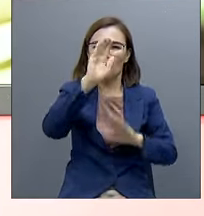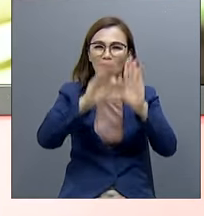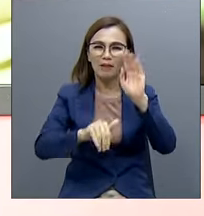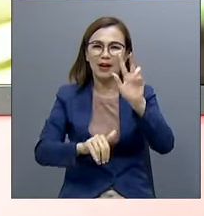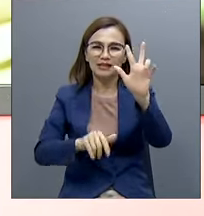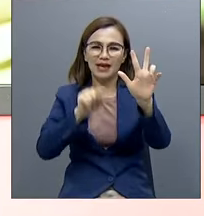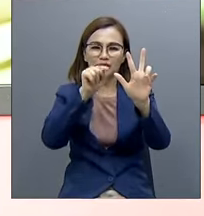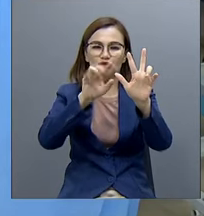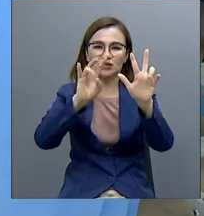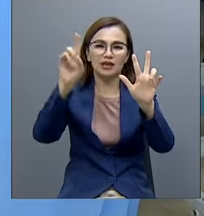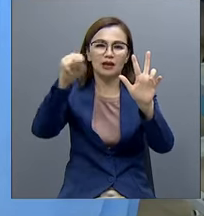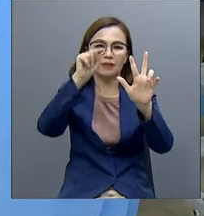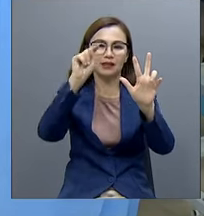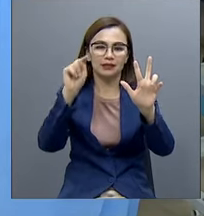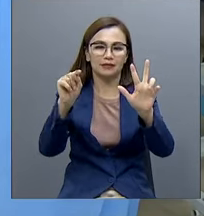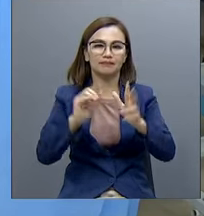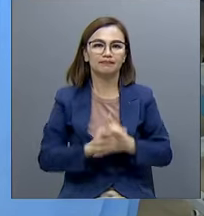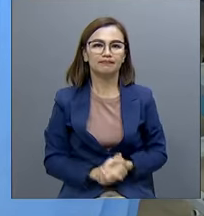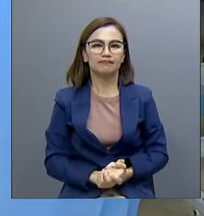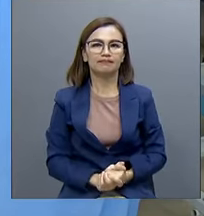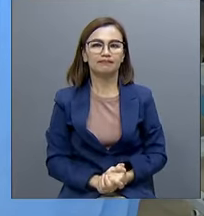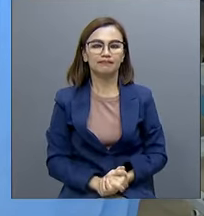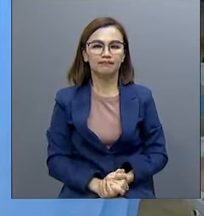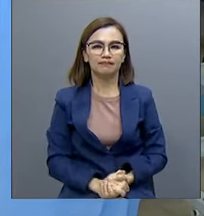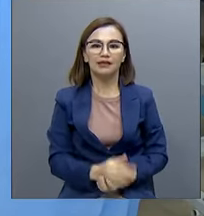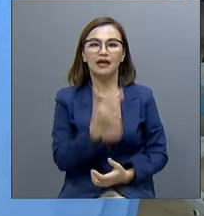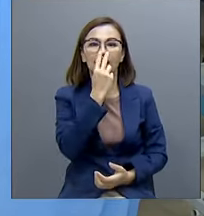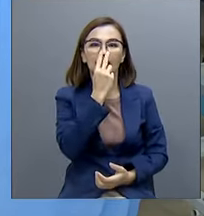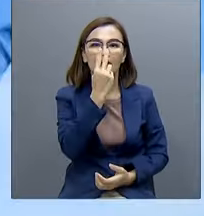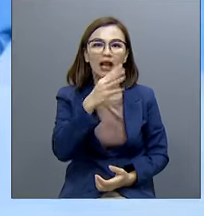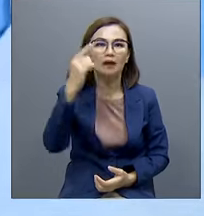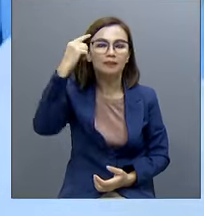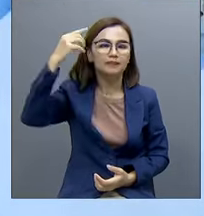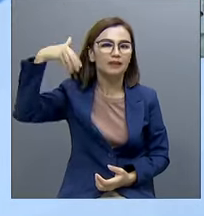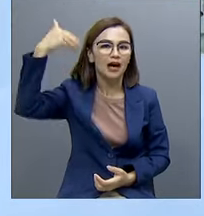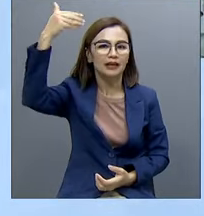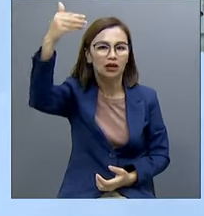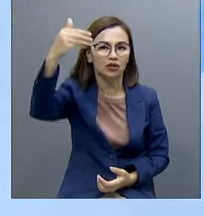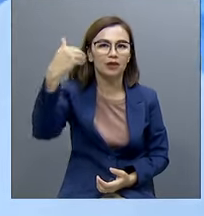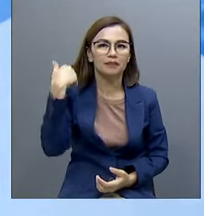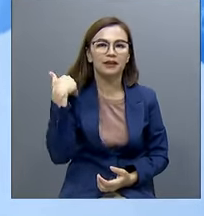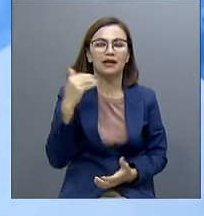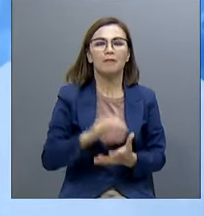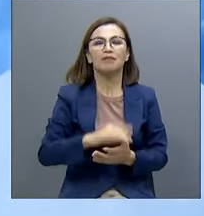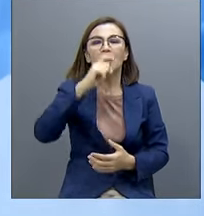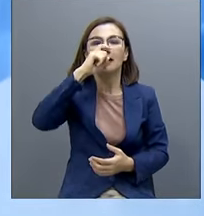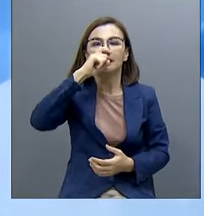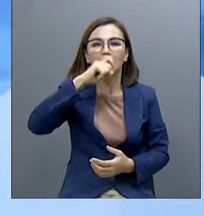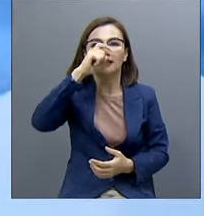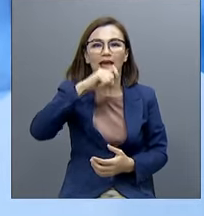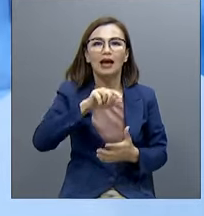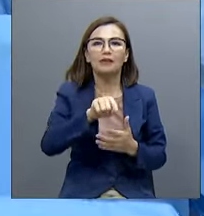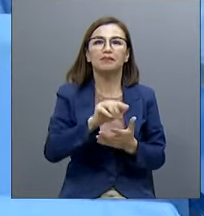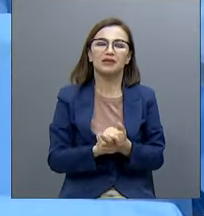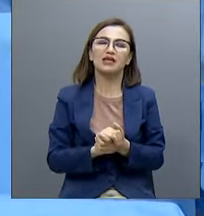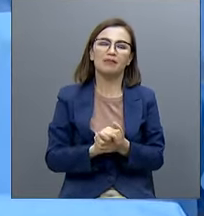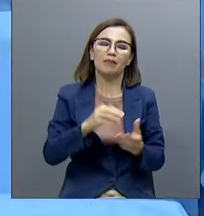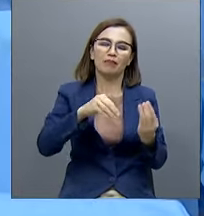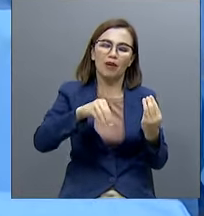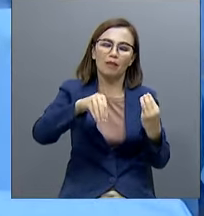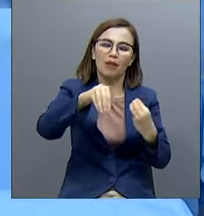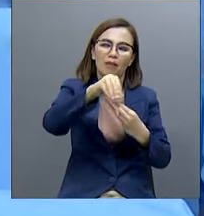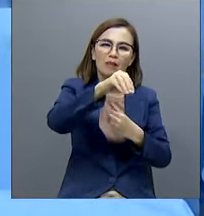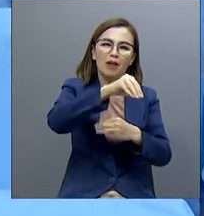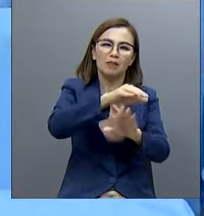3.7ค่ะและเมื่อมองไปข้างหน้านะคะภาคการผลิตของไทยเสี่ยงชะลอตัวยาวค่ะจากปัจจัยความต้องการ